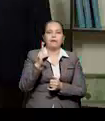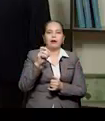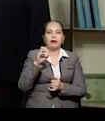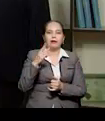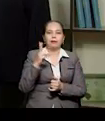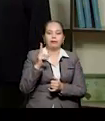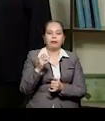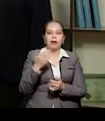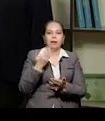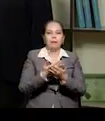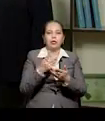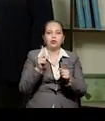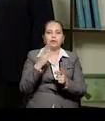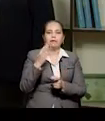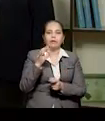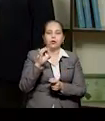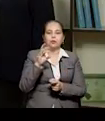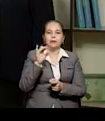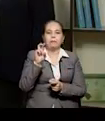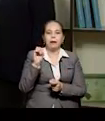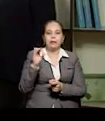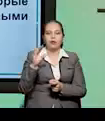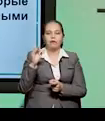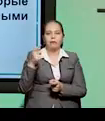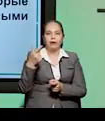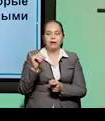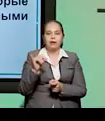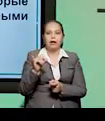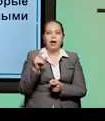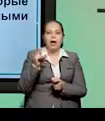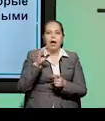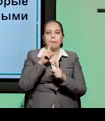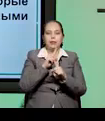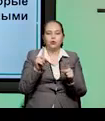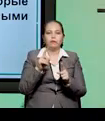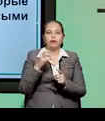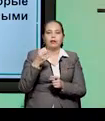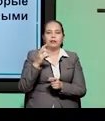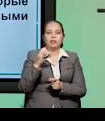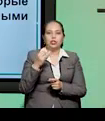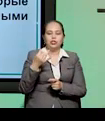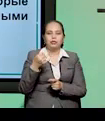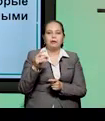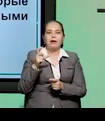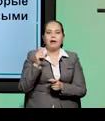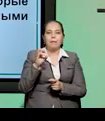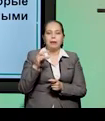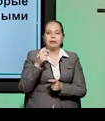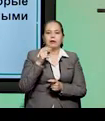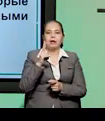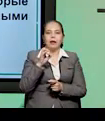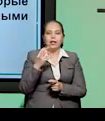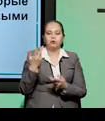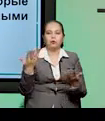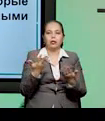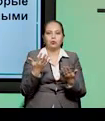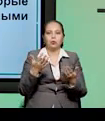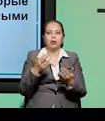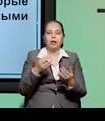клетки. Полагают, что вирусы и бактериофаги – обособившиеся генетические элементы клеток,